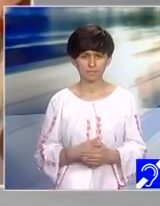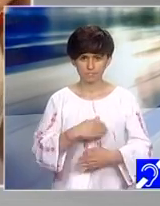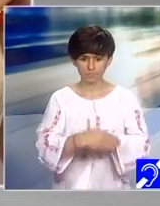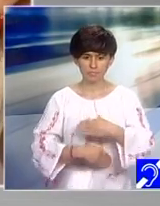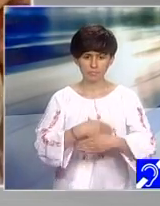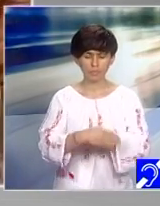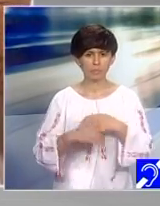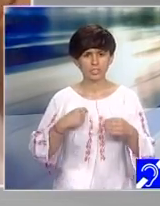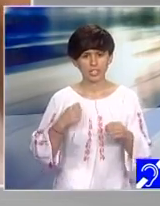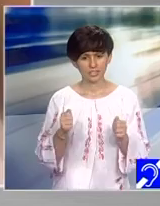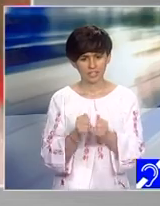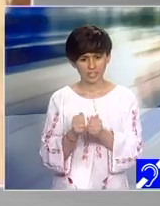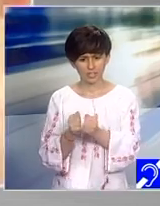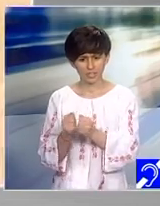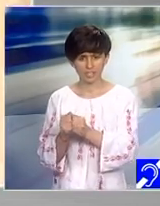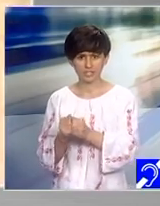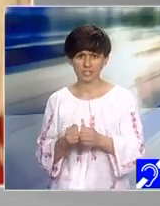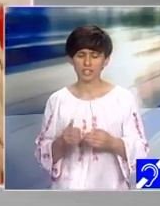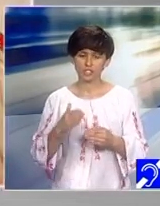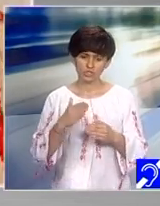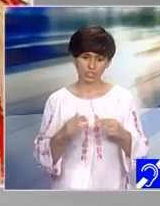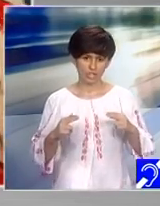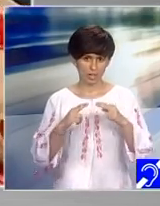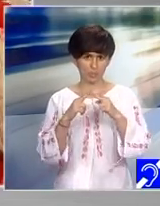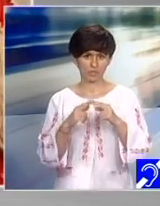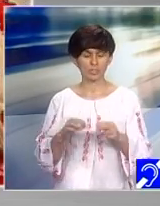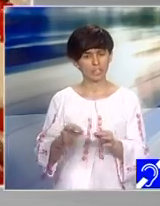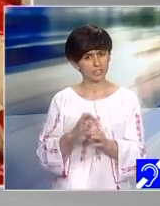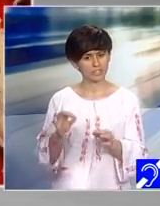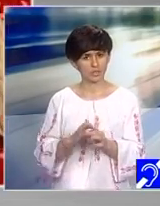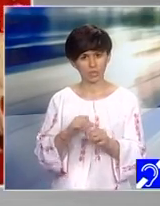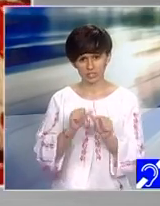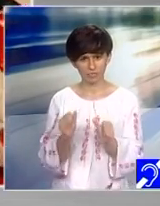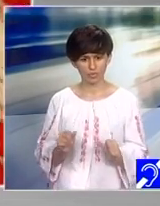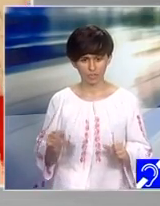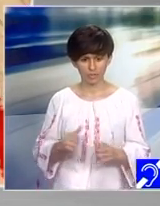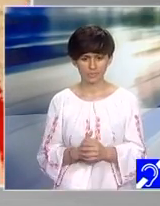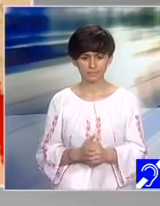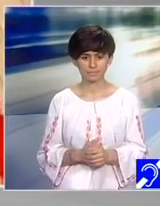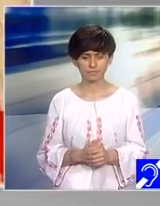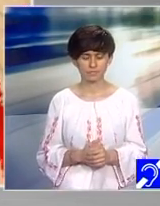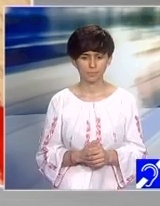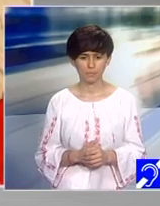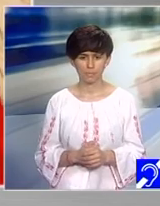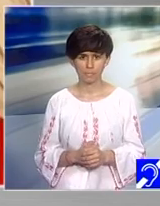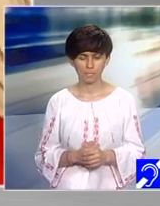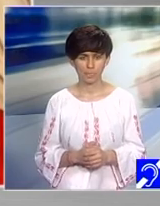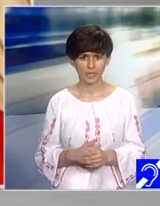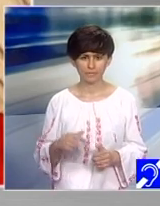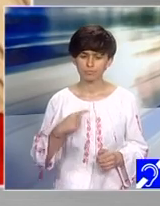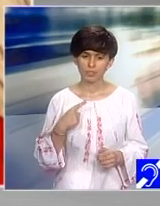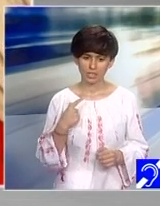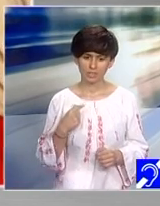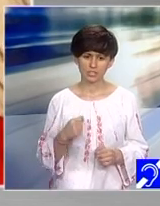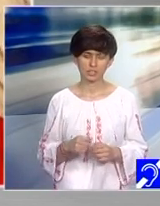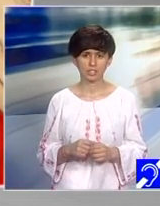întâi încrețită și pe vârful încrețelor foarte se brodează modelul. fără excepție, sunt modele